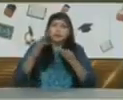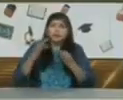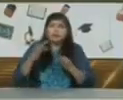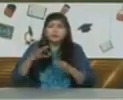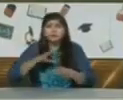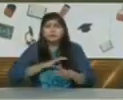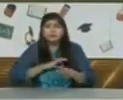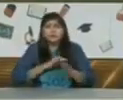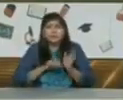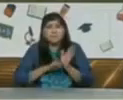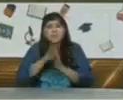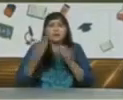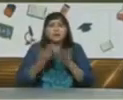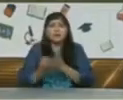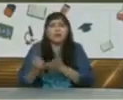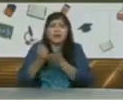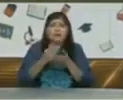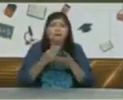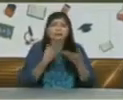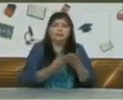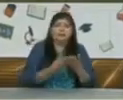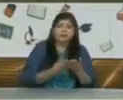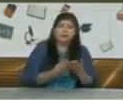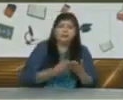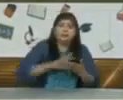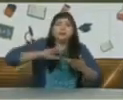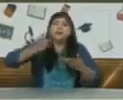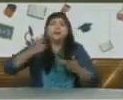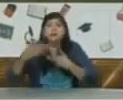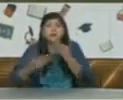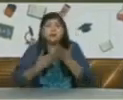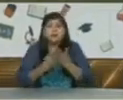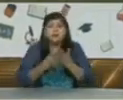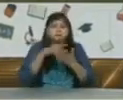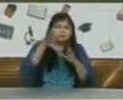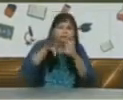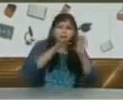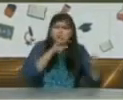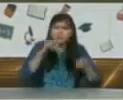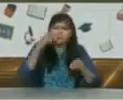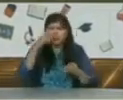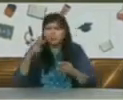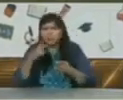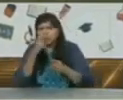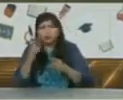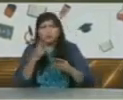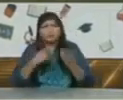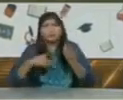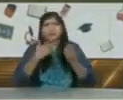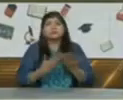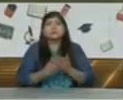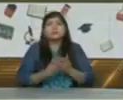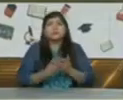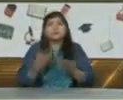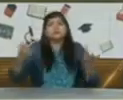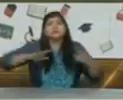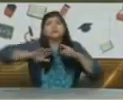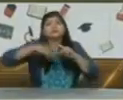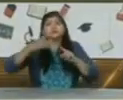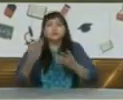जिज्ञासा बढ़ाने की और ऐसी कौन सी चीजें हम कर सकते हैं जो